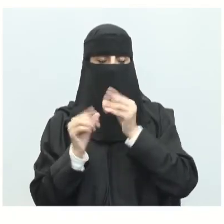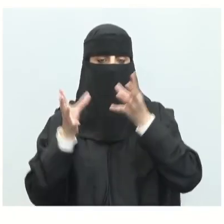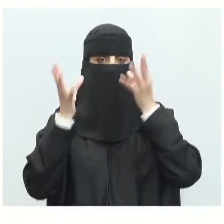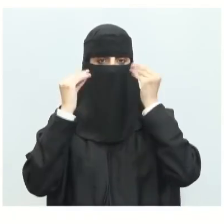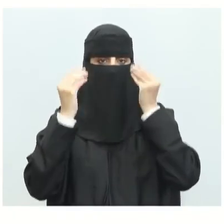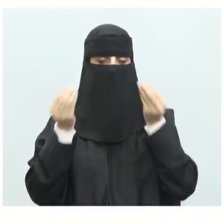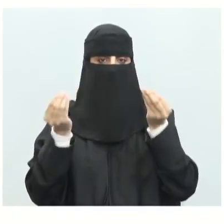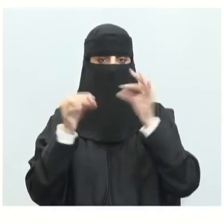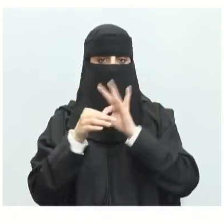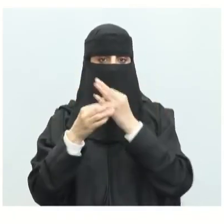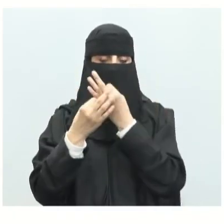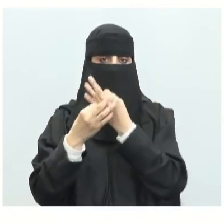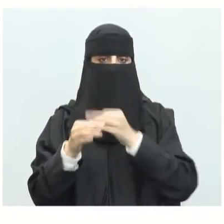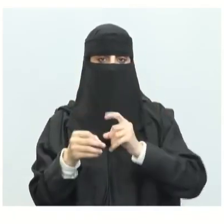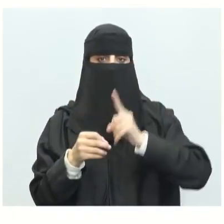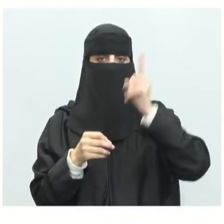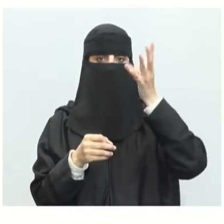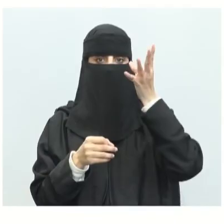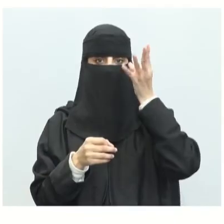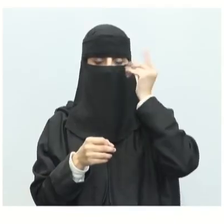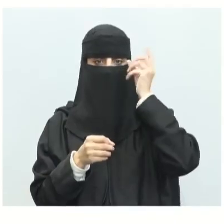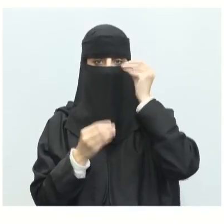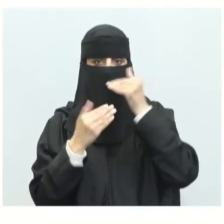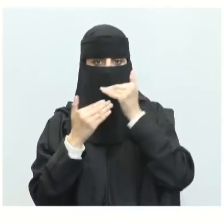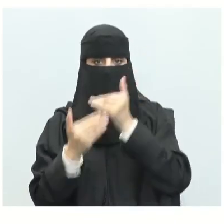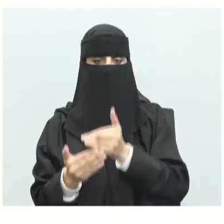الناس بالله عز وجل